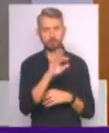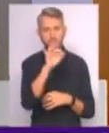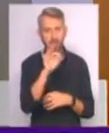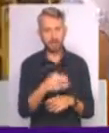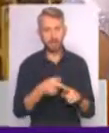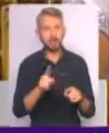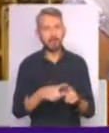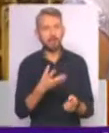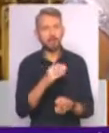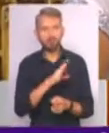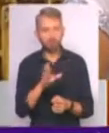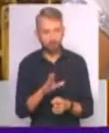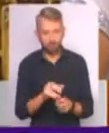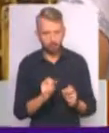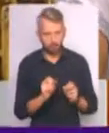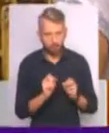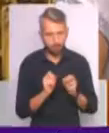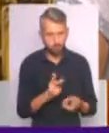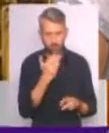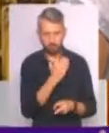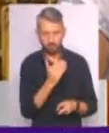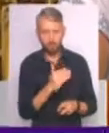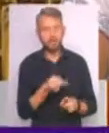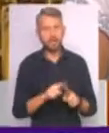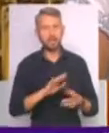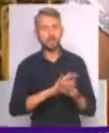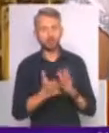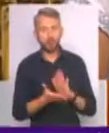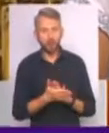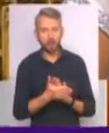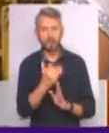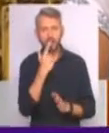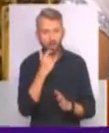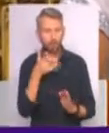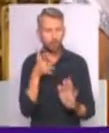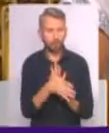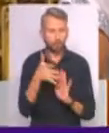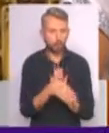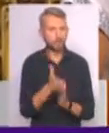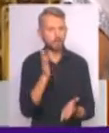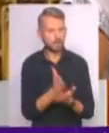53-54% перекрита. Це ще не критично. І в цій ситуації, як правило, кровоток обезпечується.